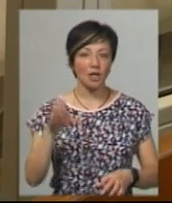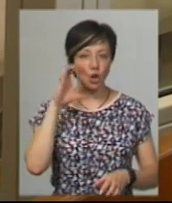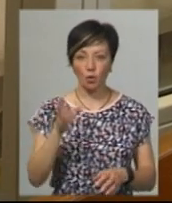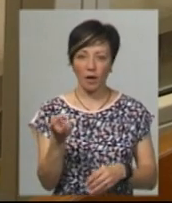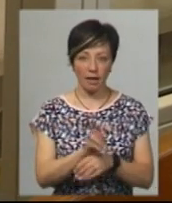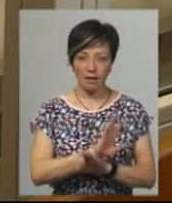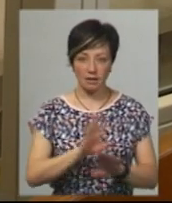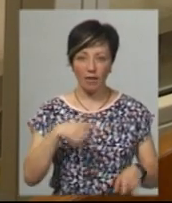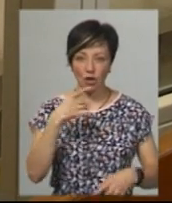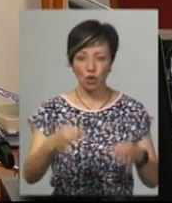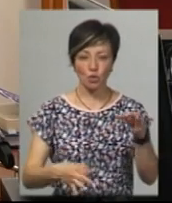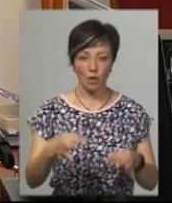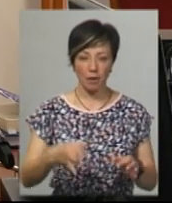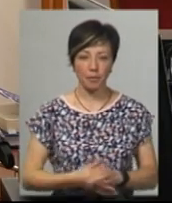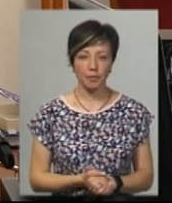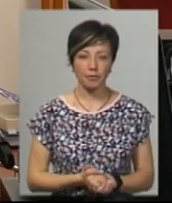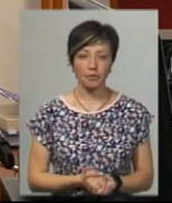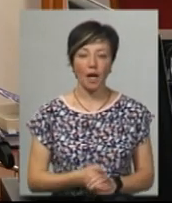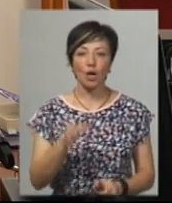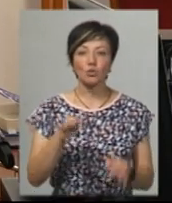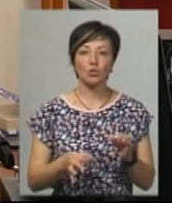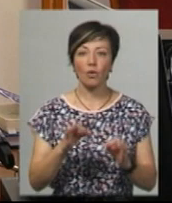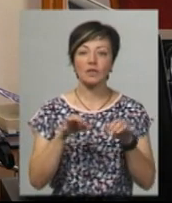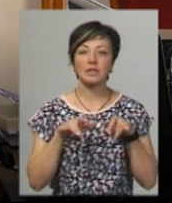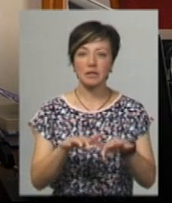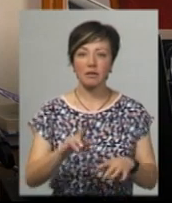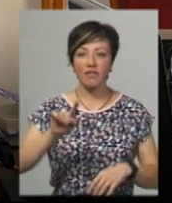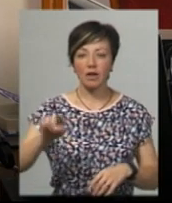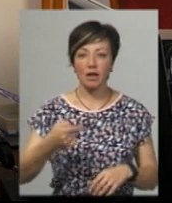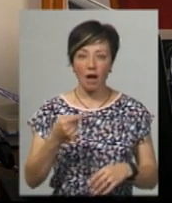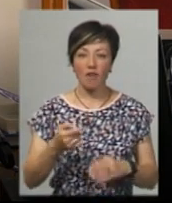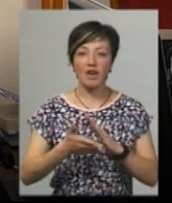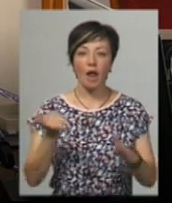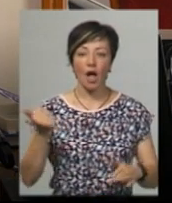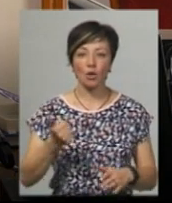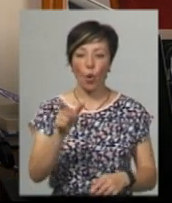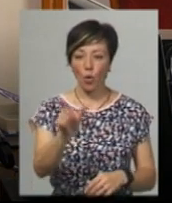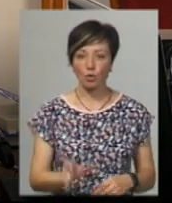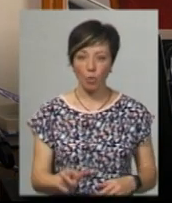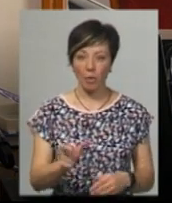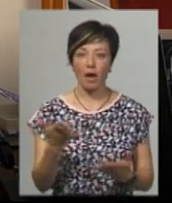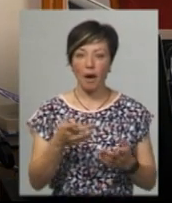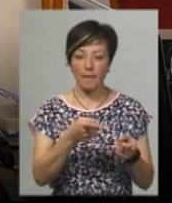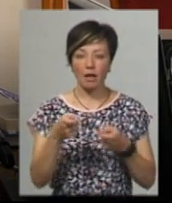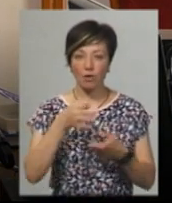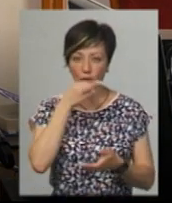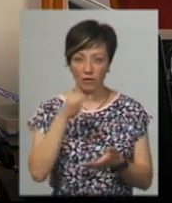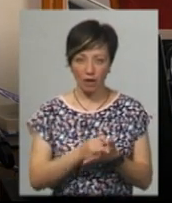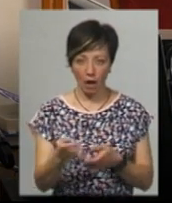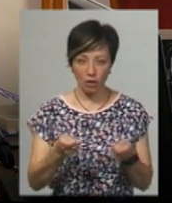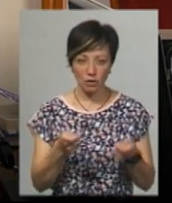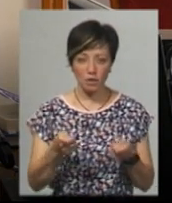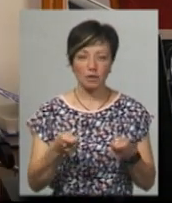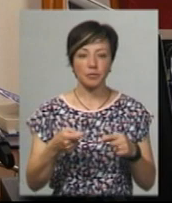з'явився, каже суддя Андрій Місінкевич. Судове засідання викликалась особа, яка притягується до адміністративної відповідальності.